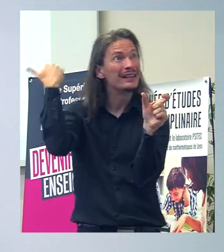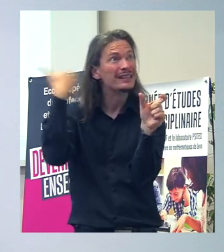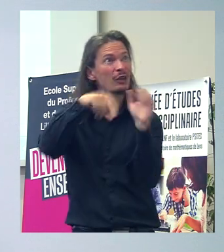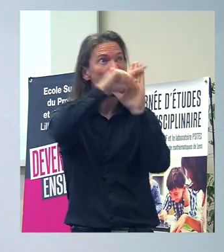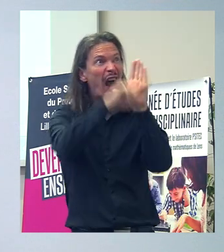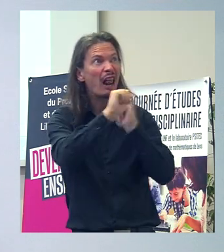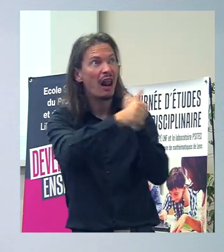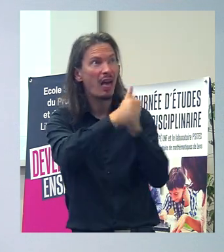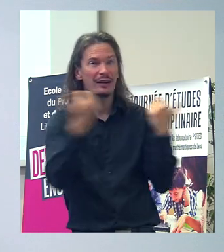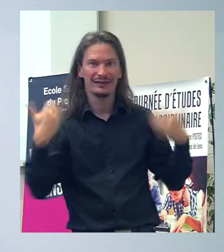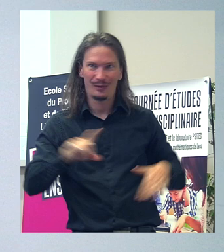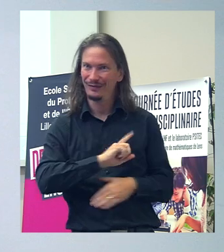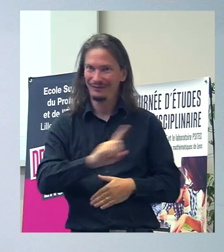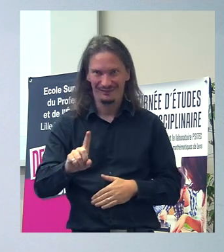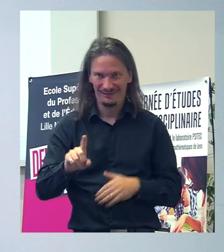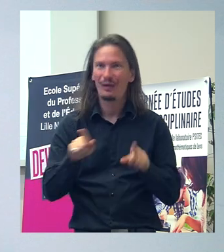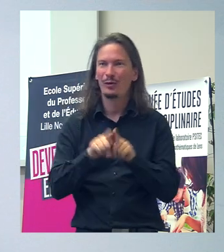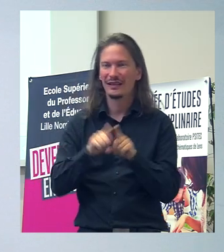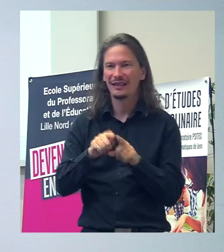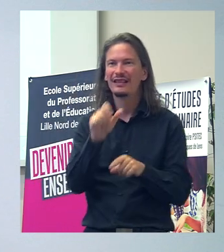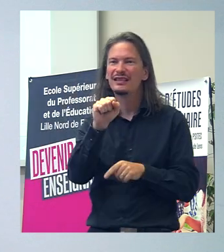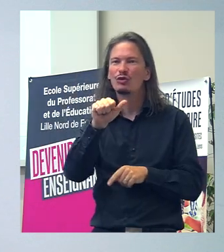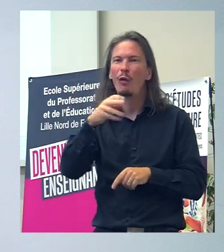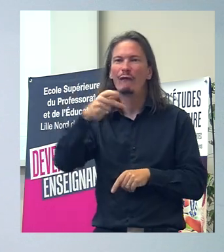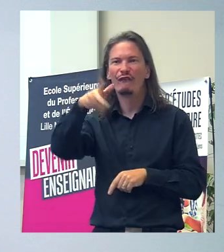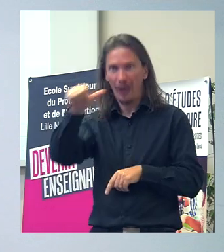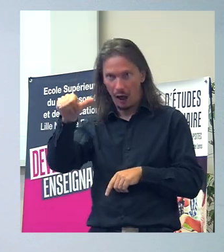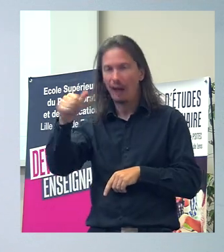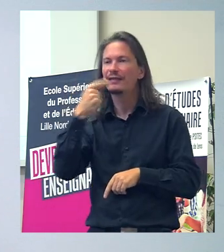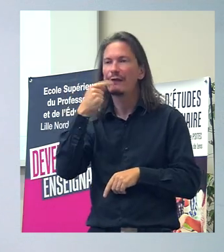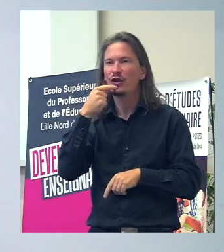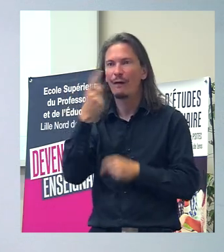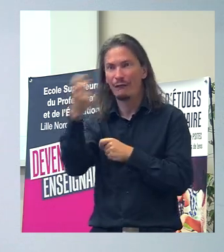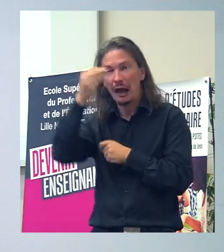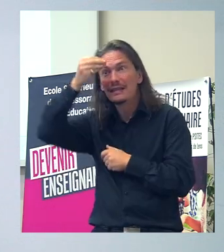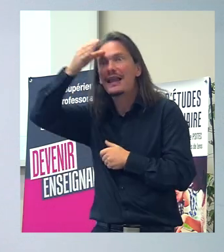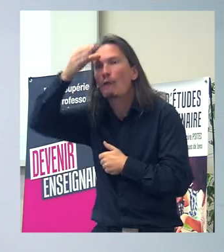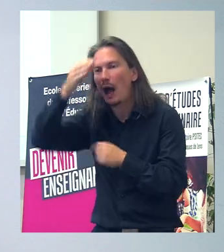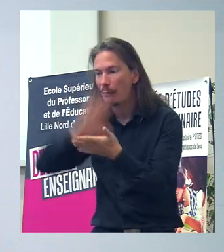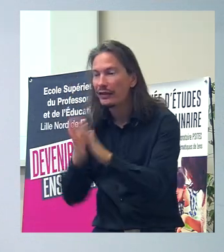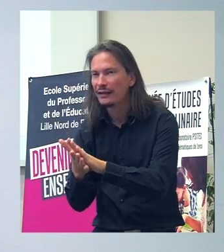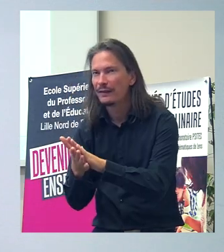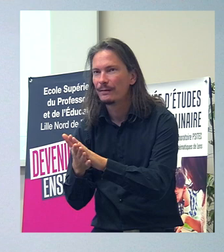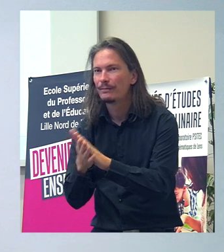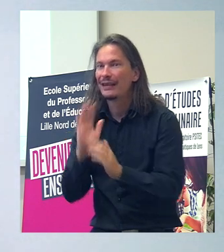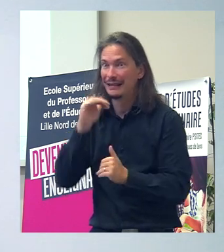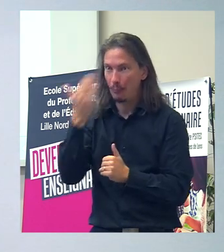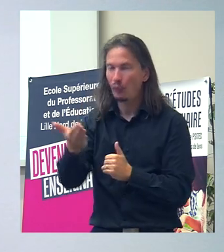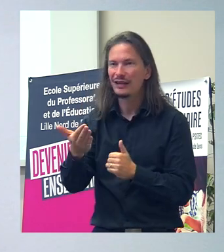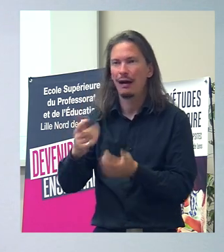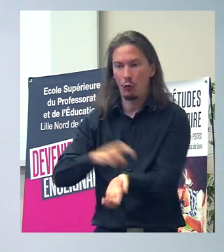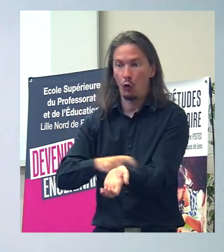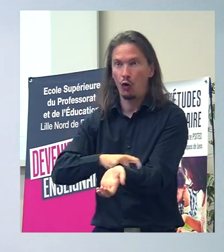règles toutes faites. Hein. C'était le produit d'un savoir. Et donc, je reviens, si